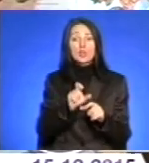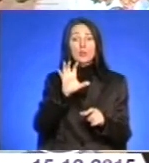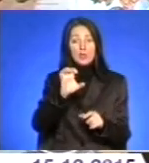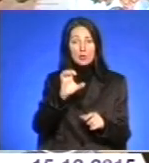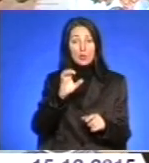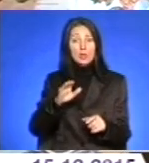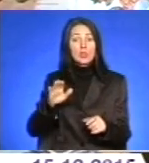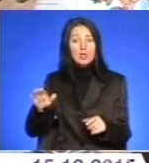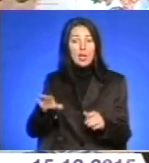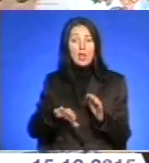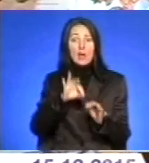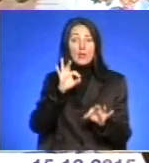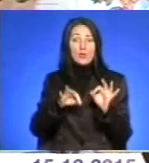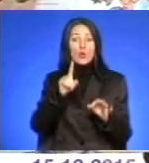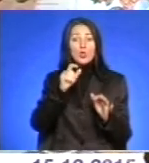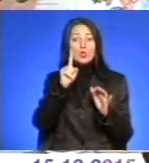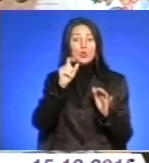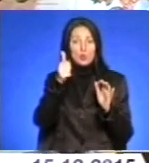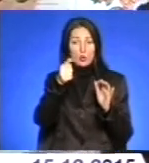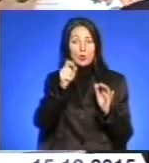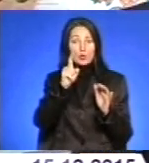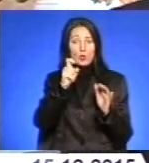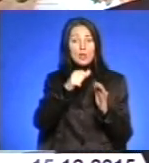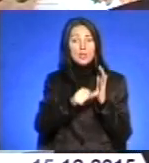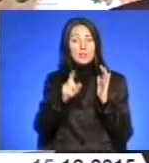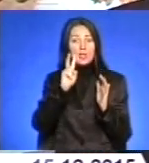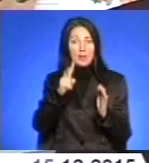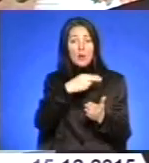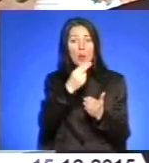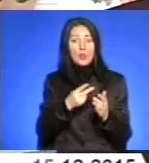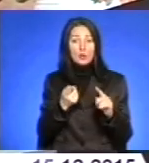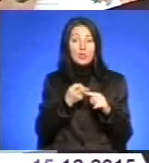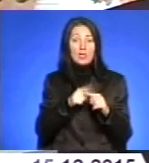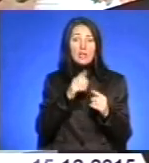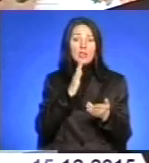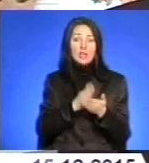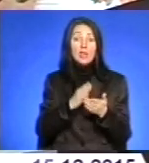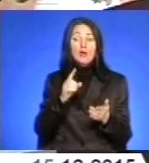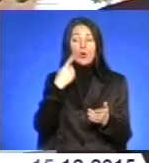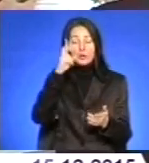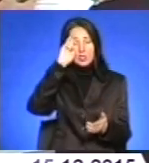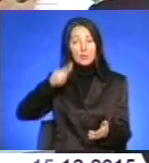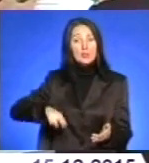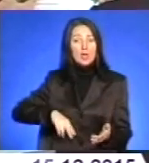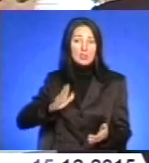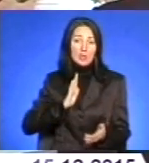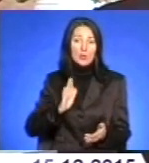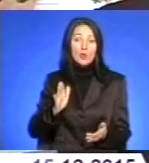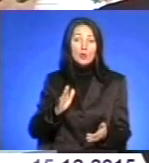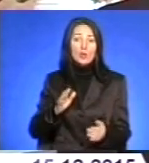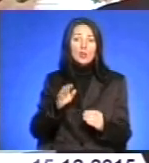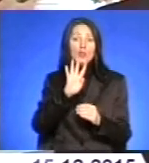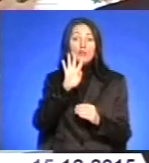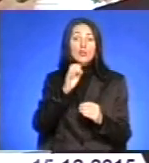таких було, з яких відібрано 162 роботи, які безпосередньо тут розміщені. Вони в адміністрації будуть розміщені з 14